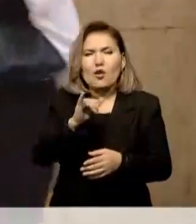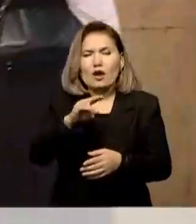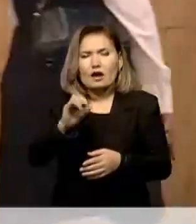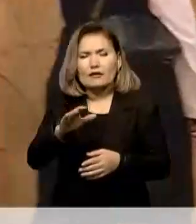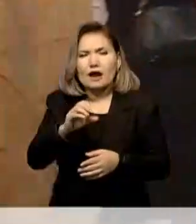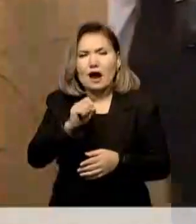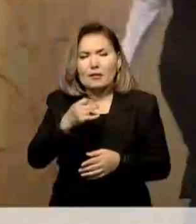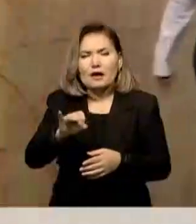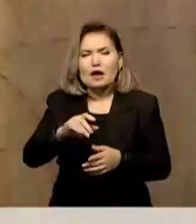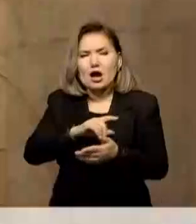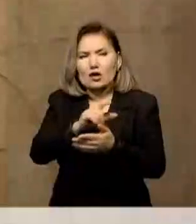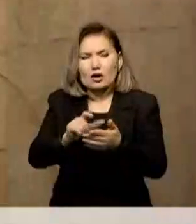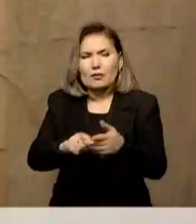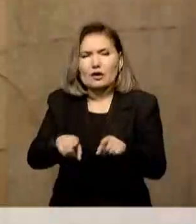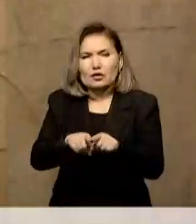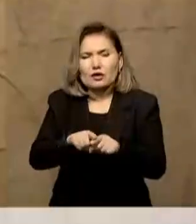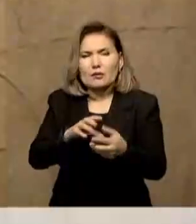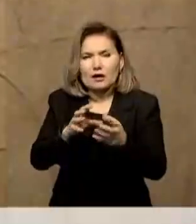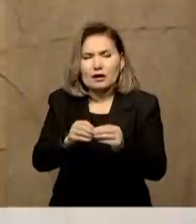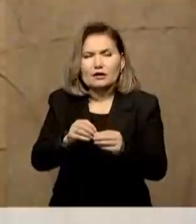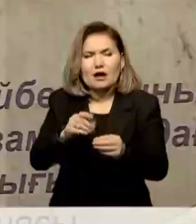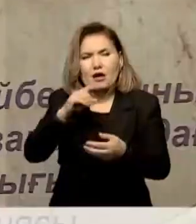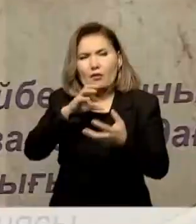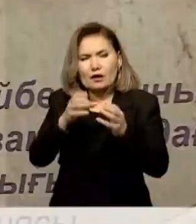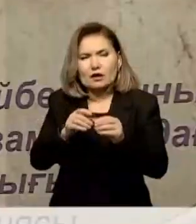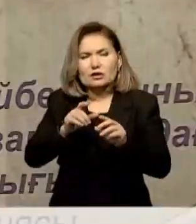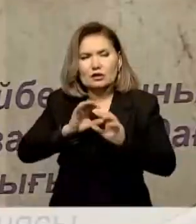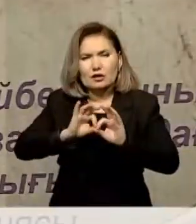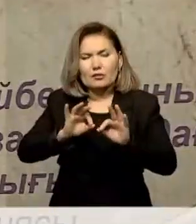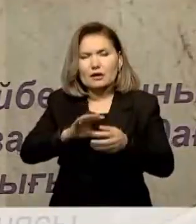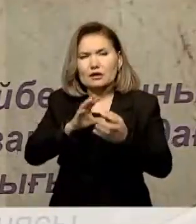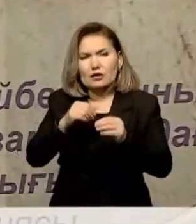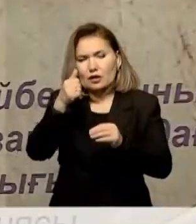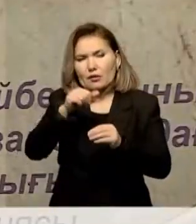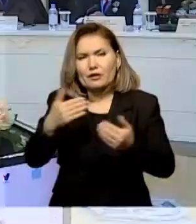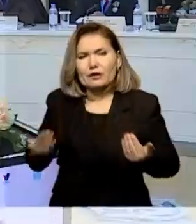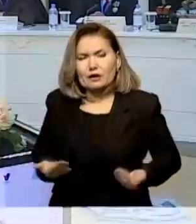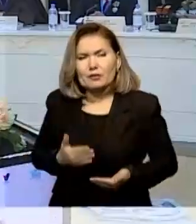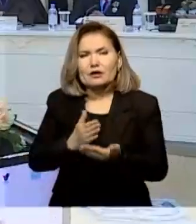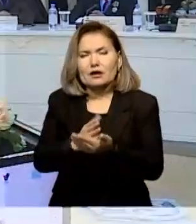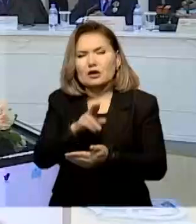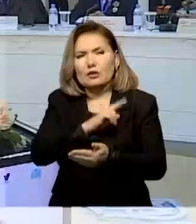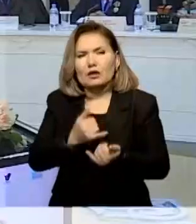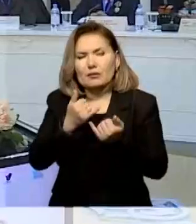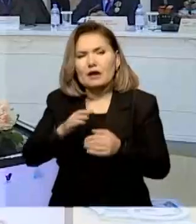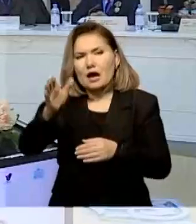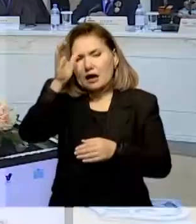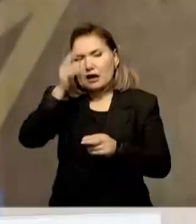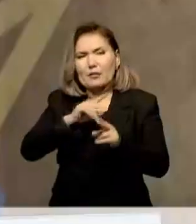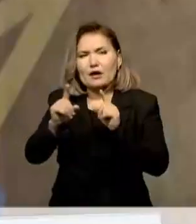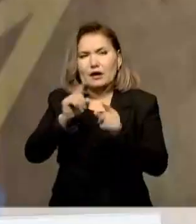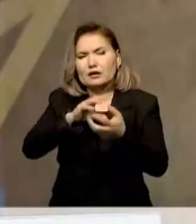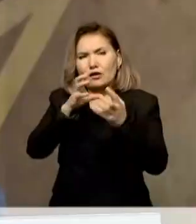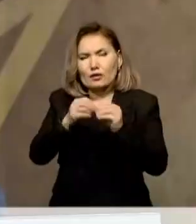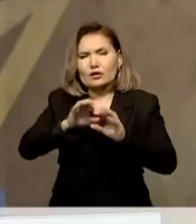Абай Құнанбаевтың бұл сөзге берген мағынасы туралы. Көптеген жылын Айтеке бидің өмірі мен қызметін зерттеуге арнаған ғалымдар конференцияда